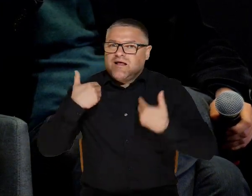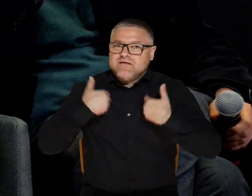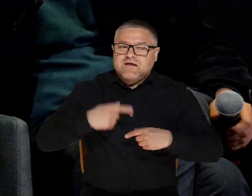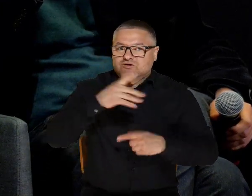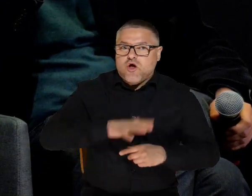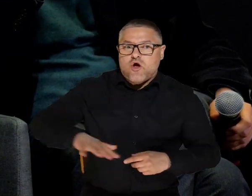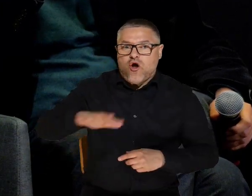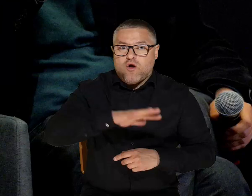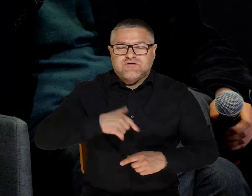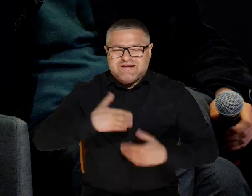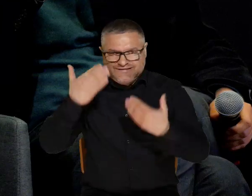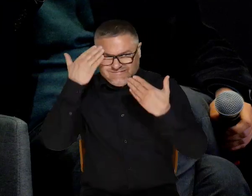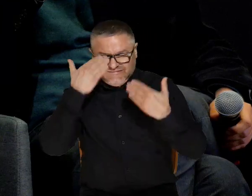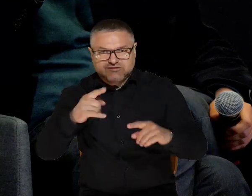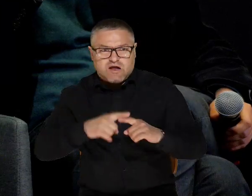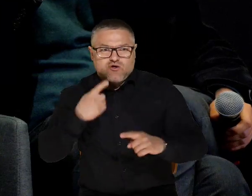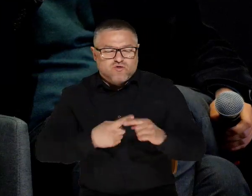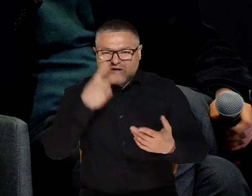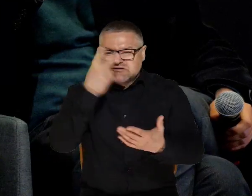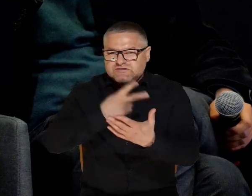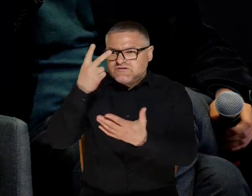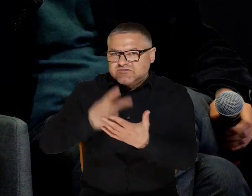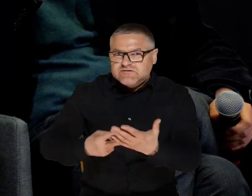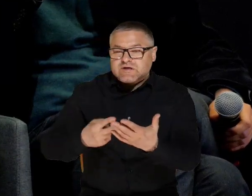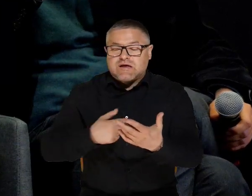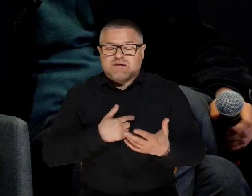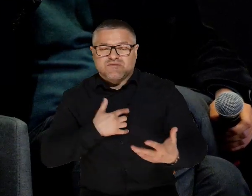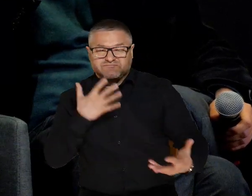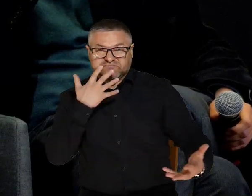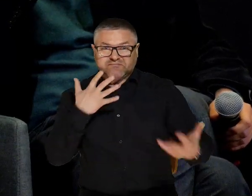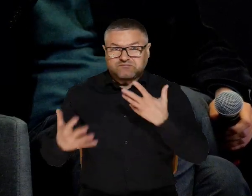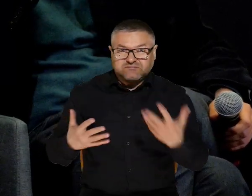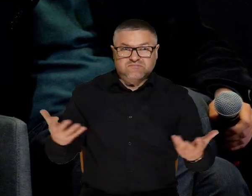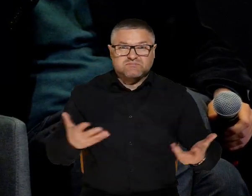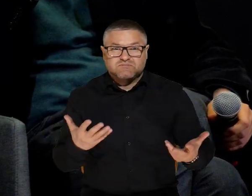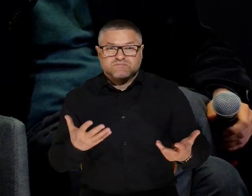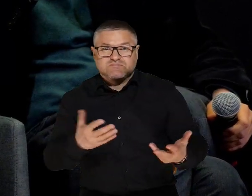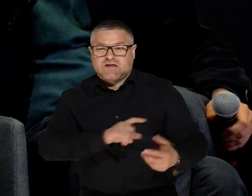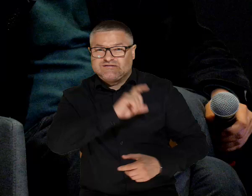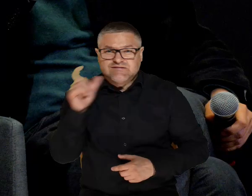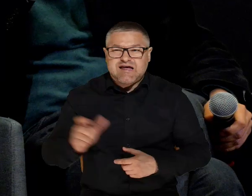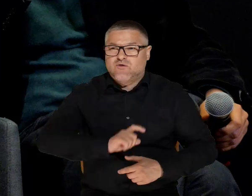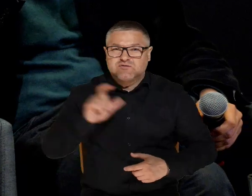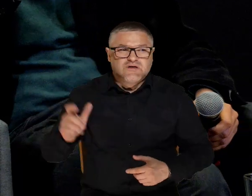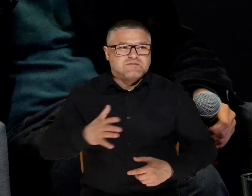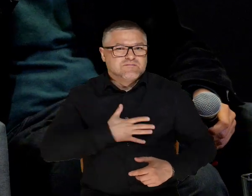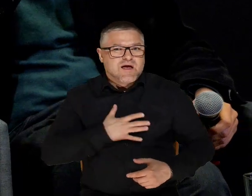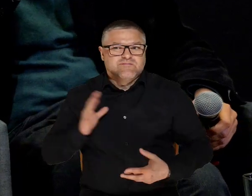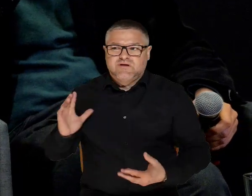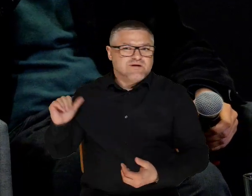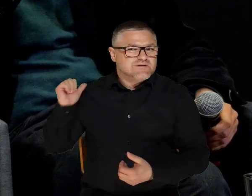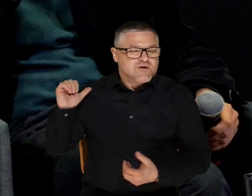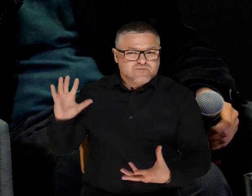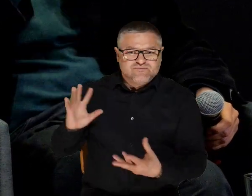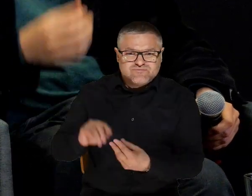ten obszar, na którym się nie znam, ale trochę o tym czytam. Ja mam takie wrażenie, że to gdzieś pokutuje ciągle w nas, to znaczy taka